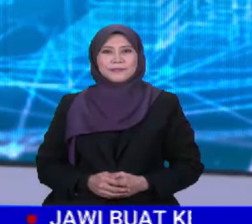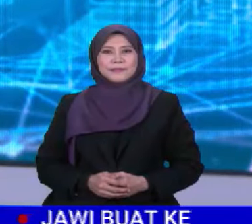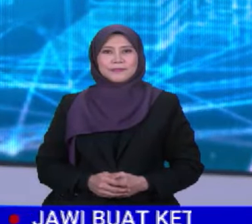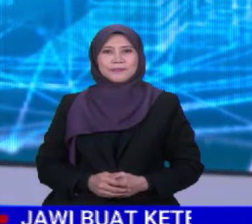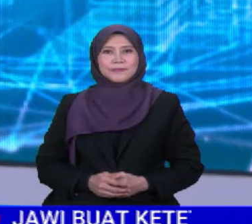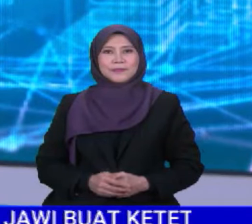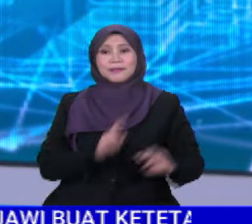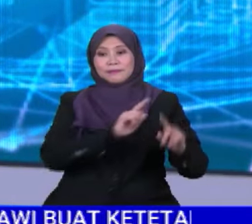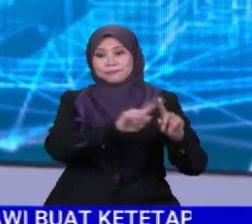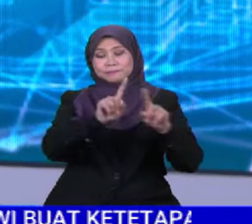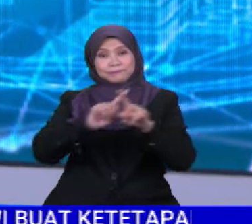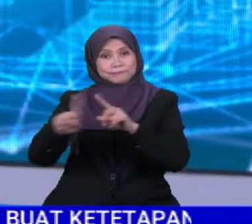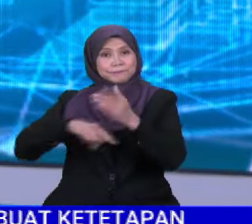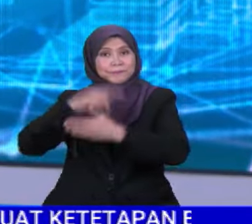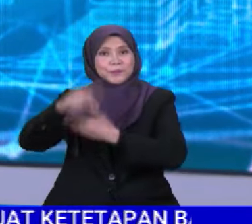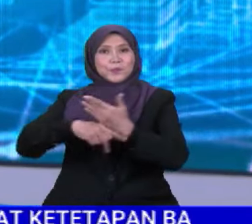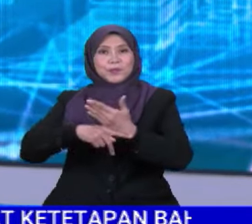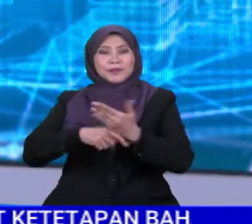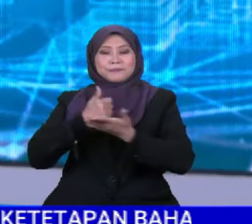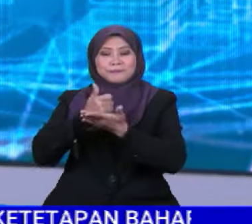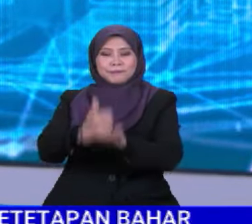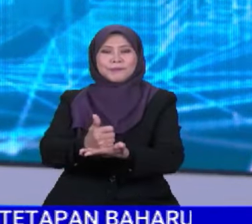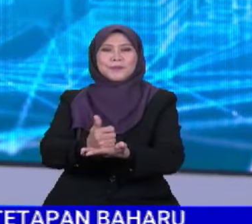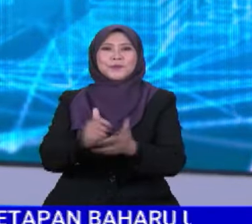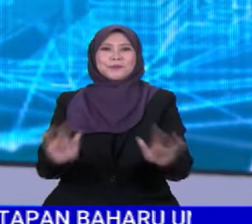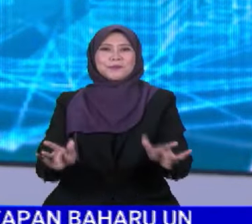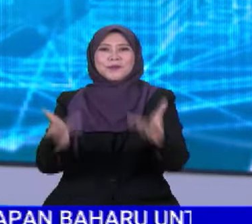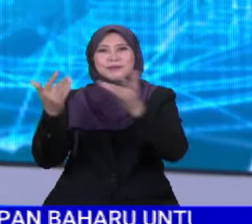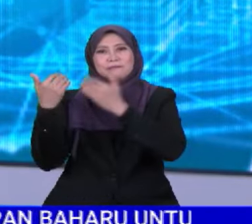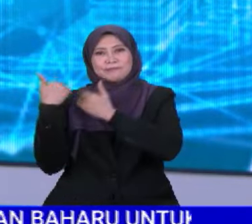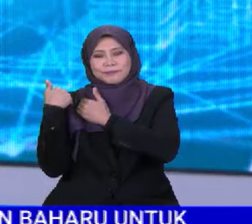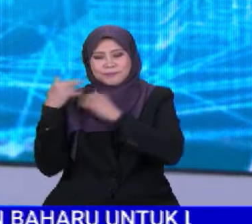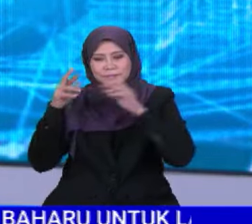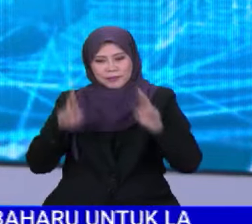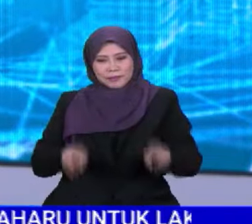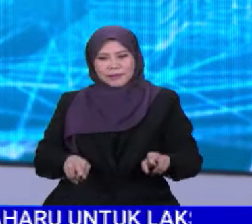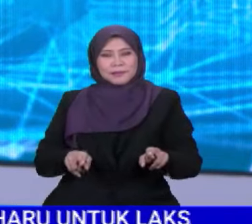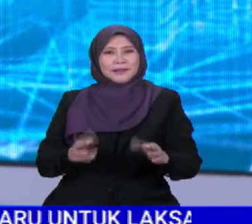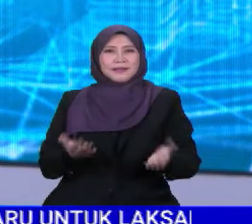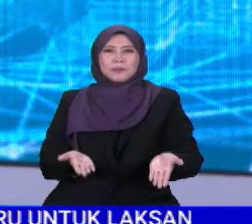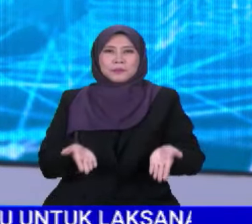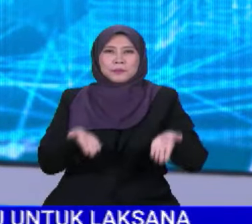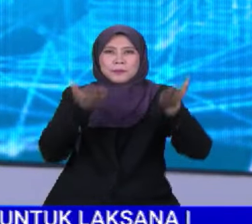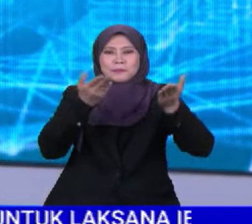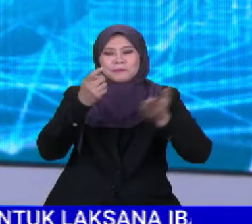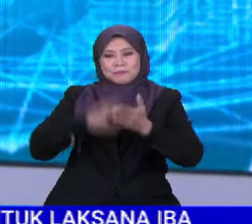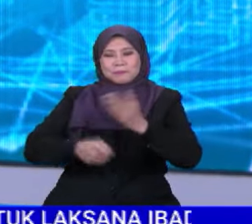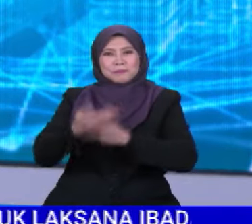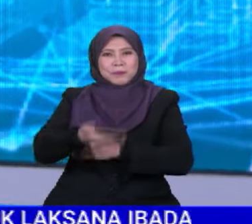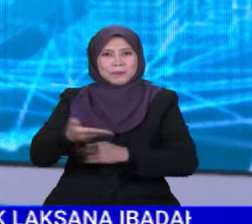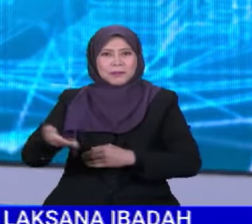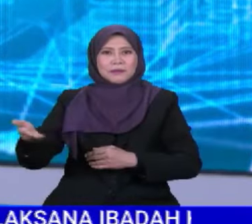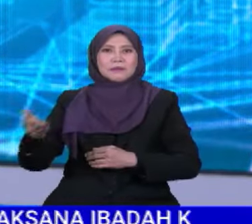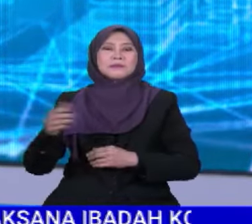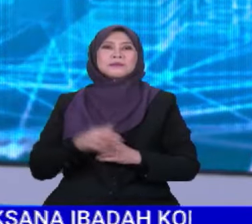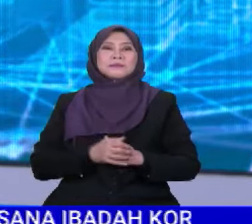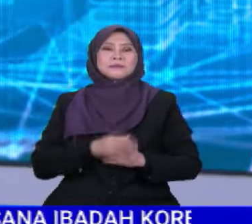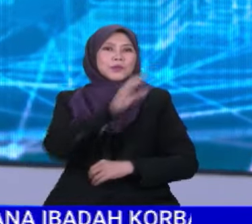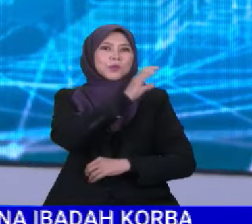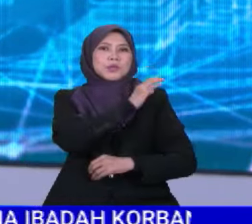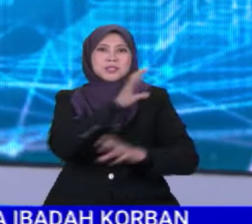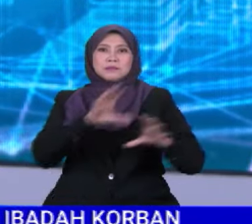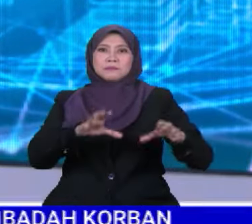Pelbagai inisiatif akan dilaksanakan bagi membantu meringankan beban rakyat dalam isu kenaikan harga barang. Pengerusi pasukan